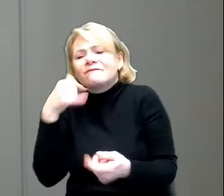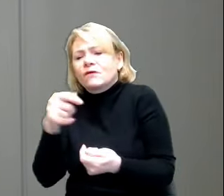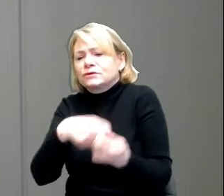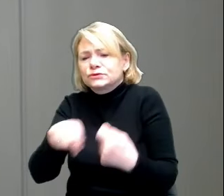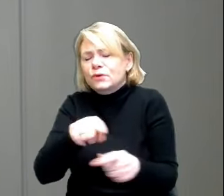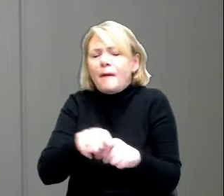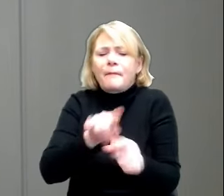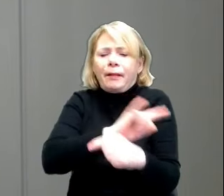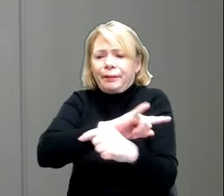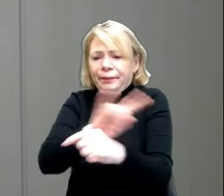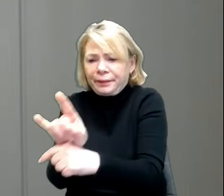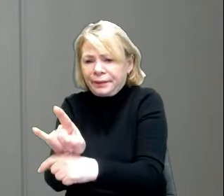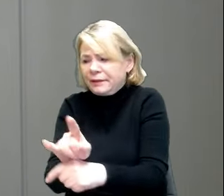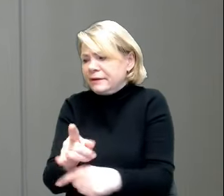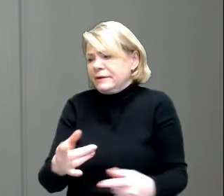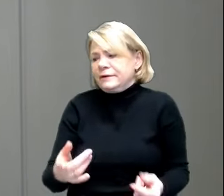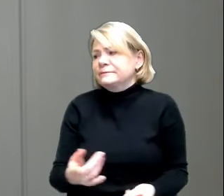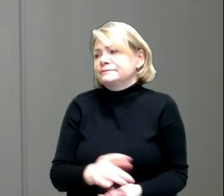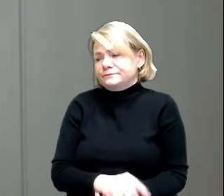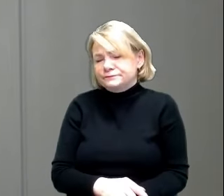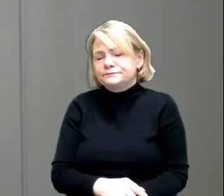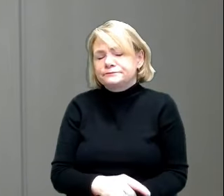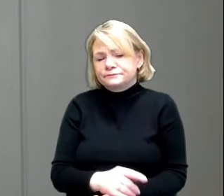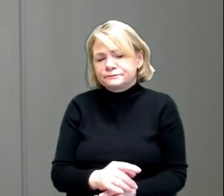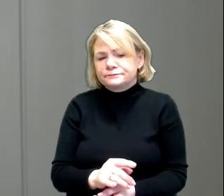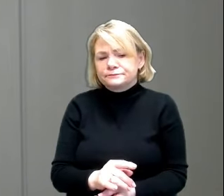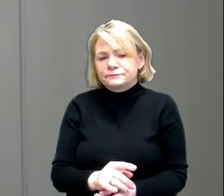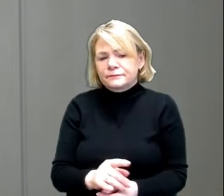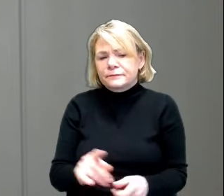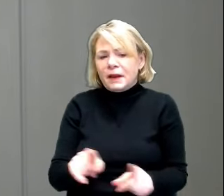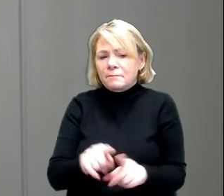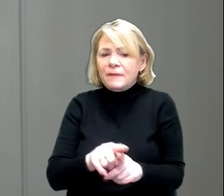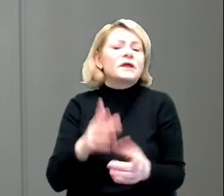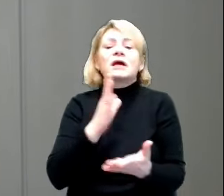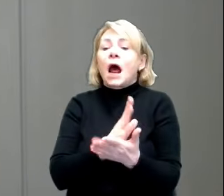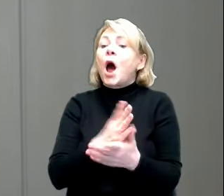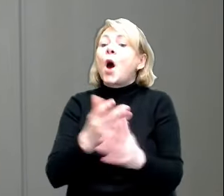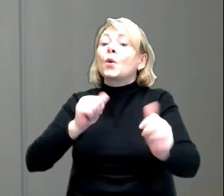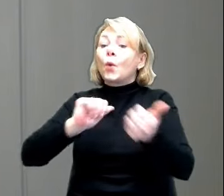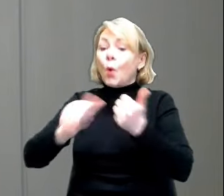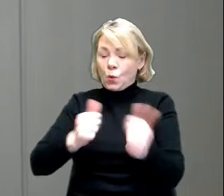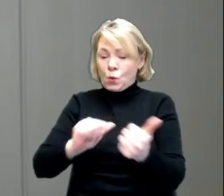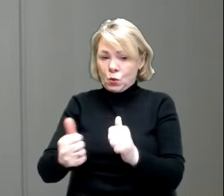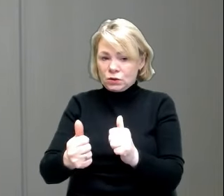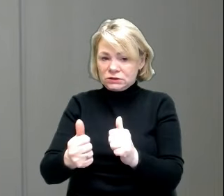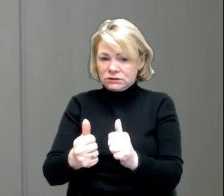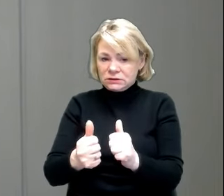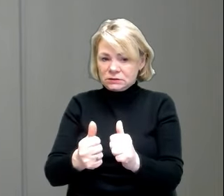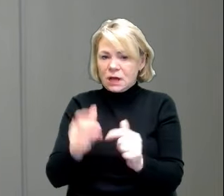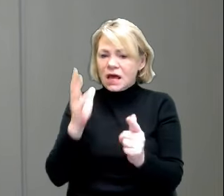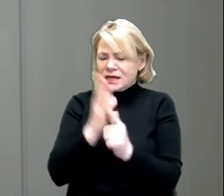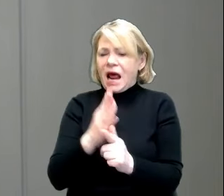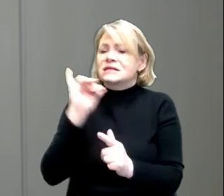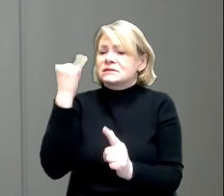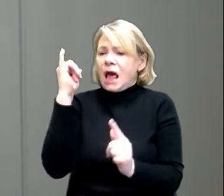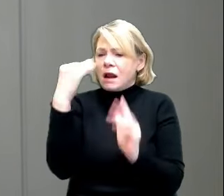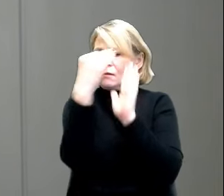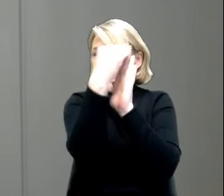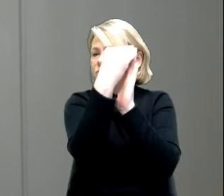kažką yra paskelbiamas nekilnojamo turto konkursas kuriose išdėstytos visos sąlygos